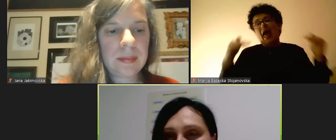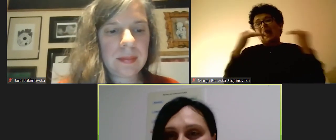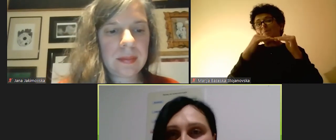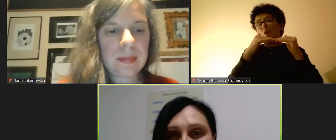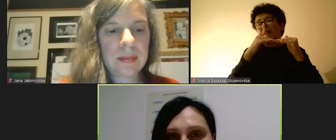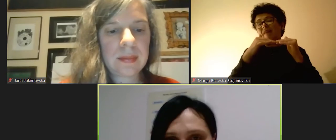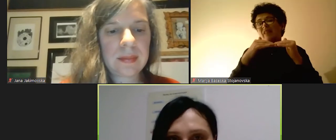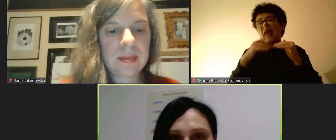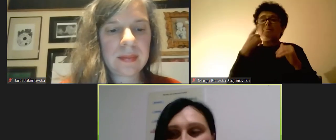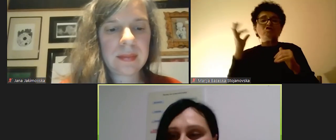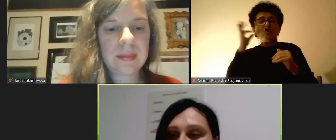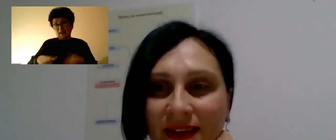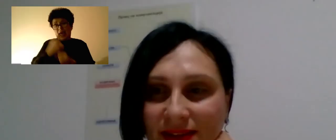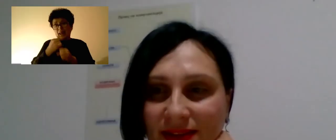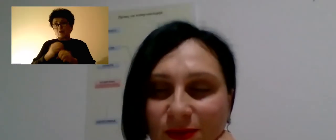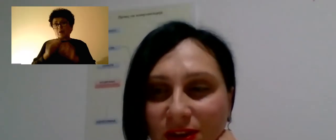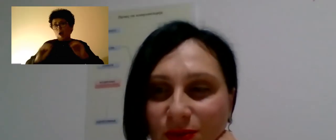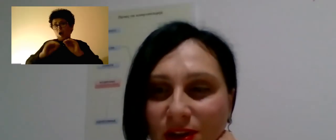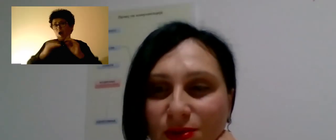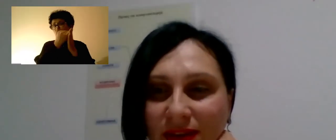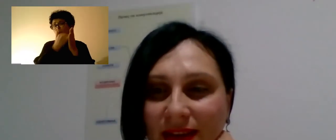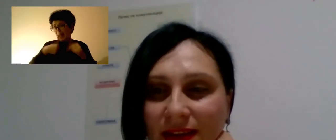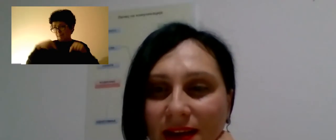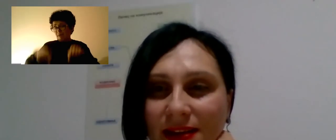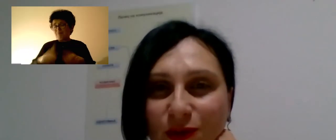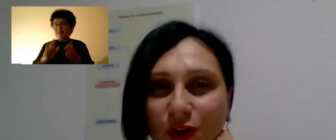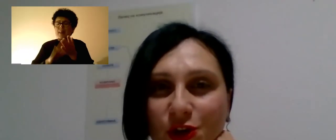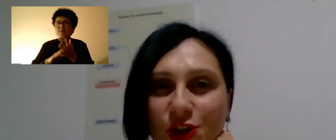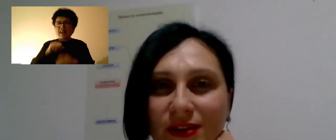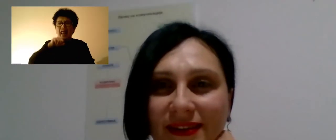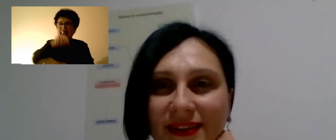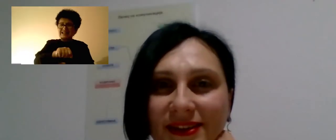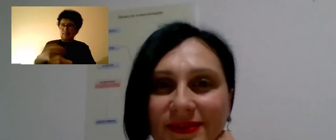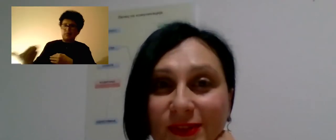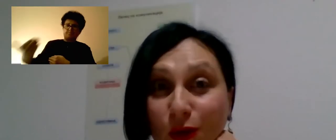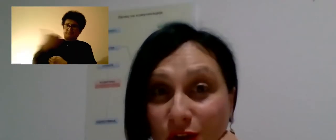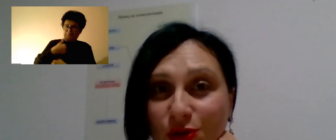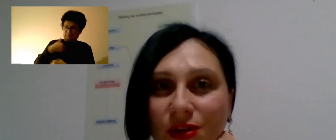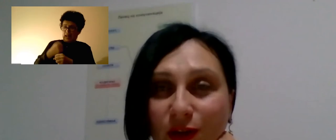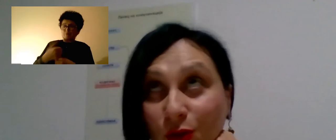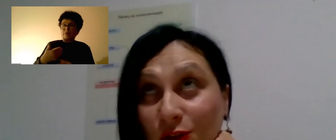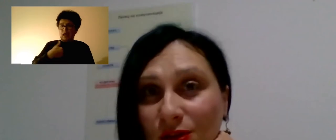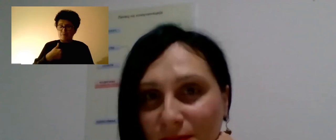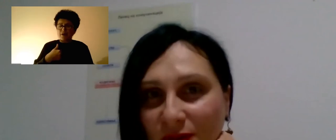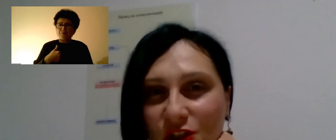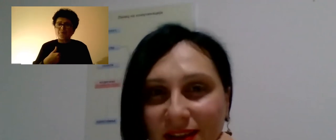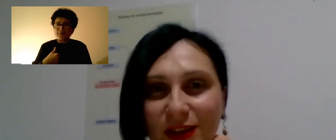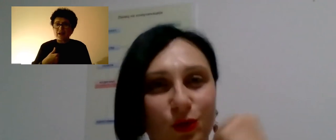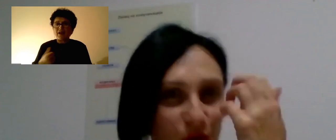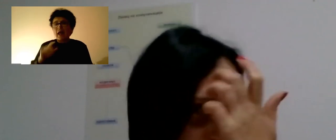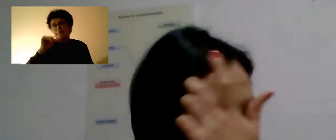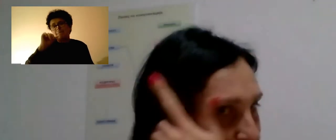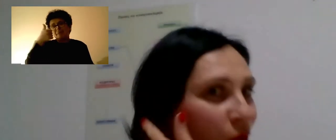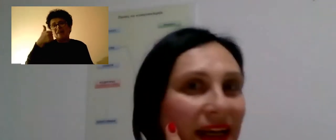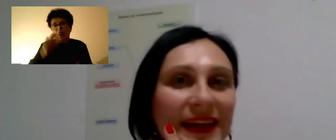на народовите релацији. Која ке деда сторителите, секогаш наклонетоста, првичната